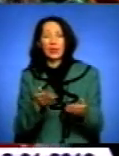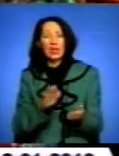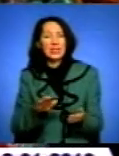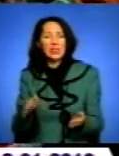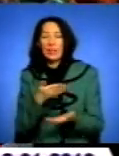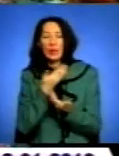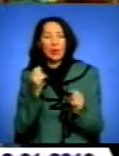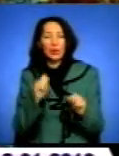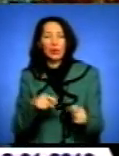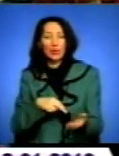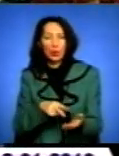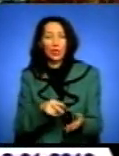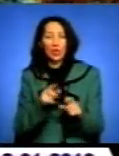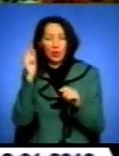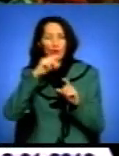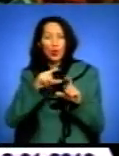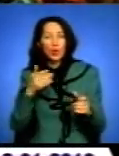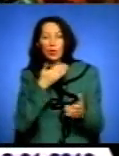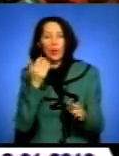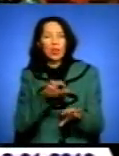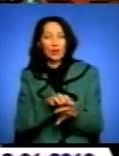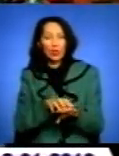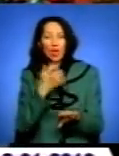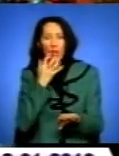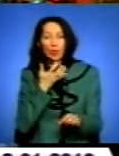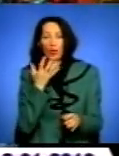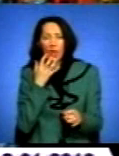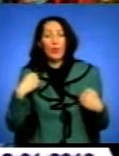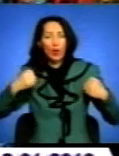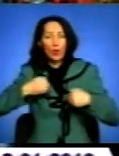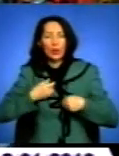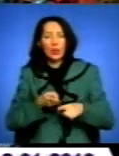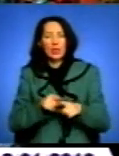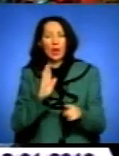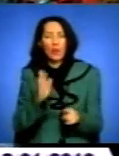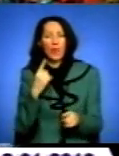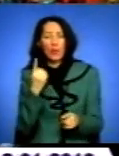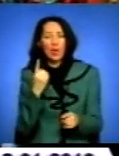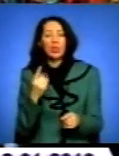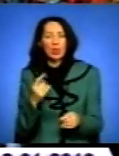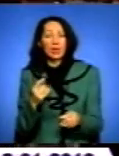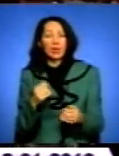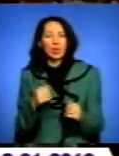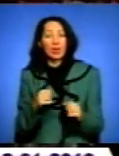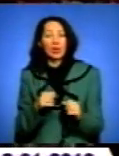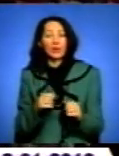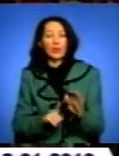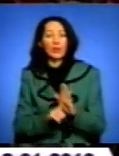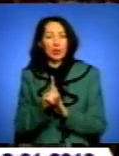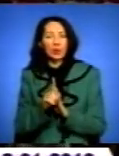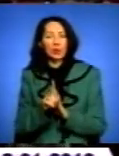того, що не було ні теплого взуття доброго, ні теплих курток. Це був перший імпульс такий. А тепле облечення? Вони є